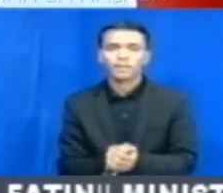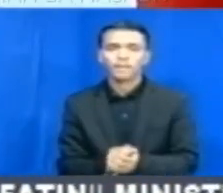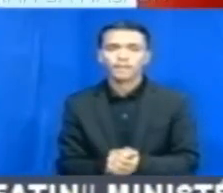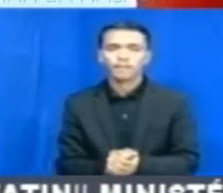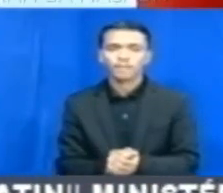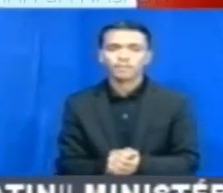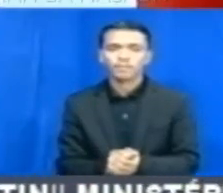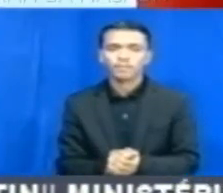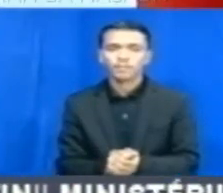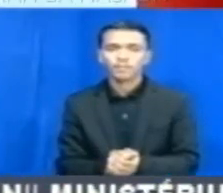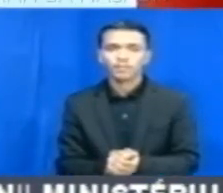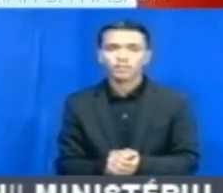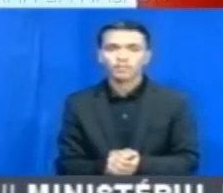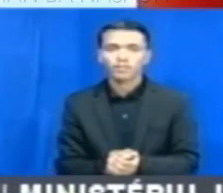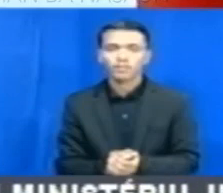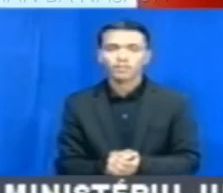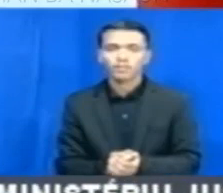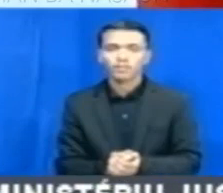bisa berani untuk